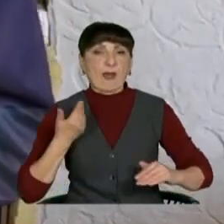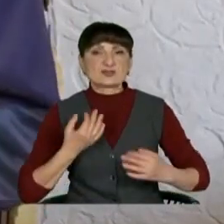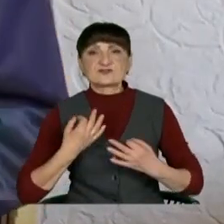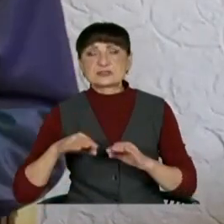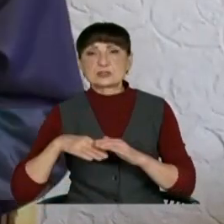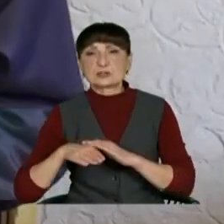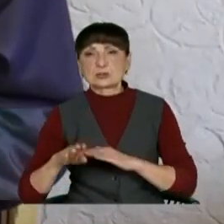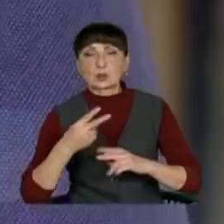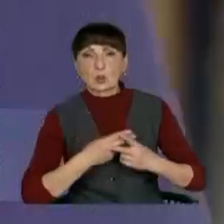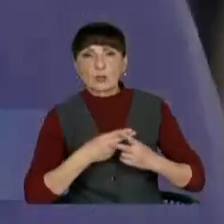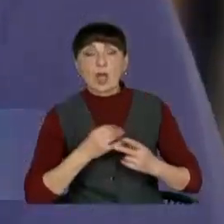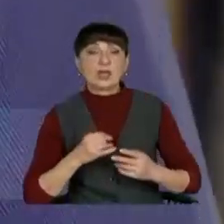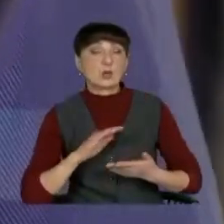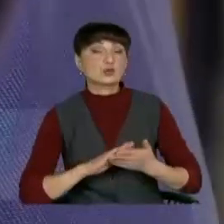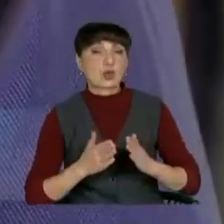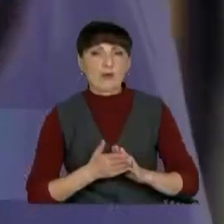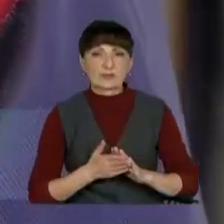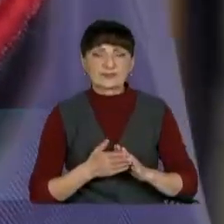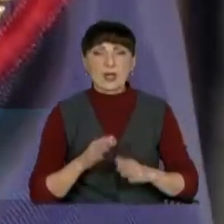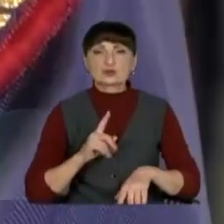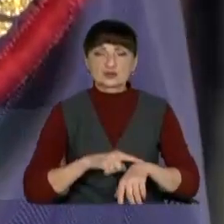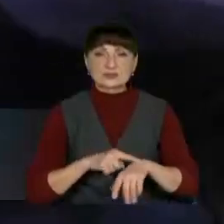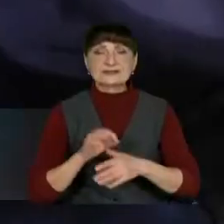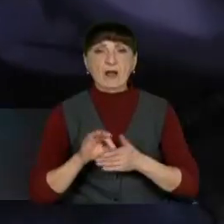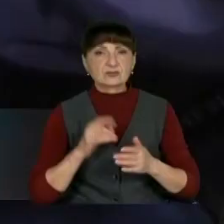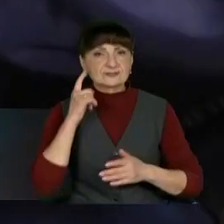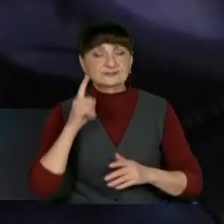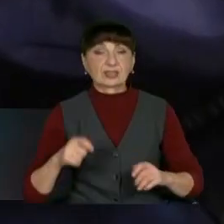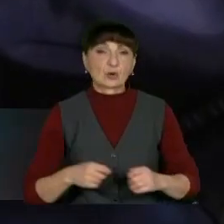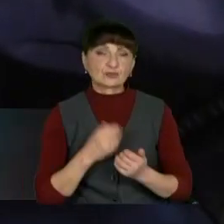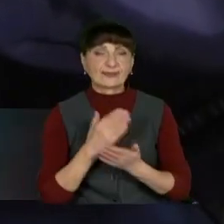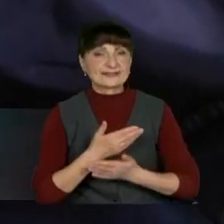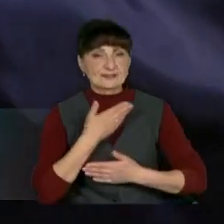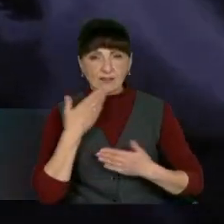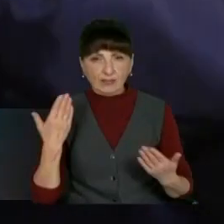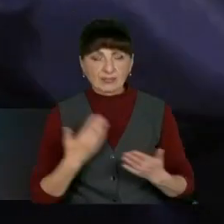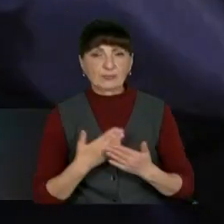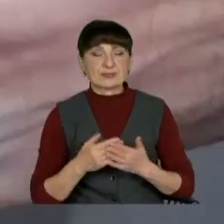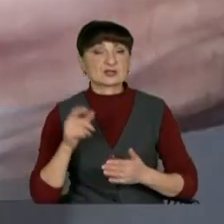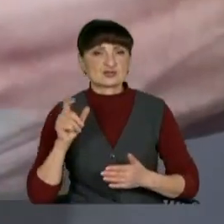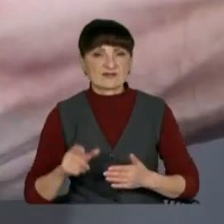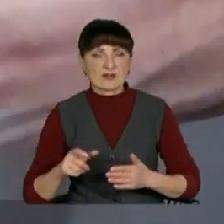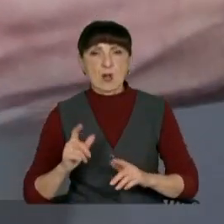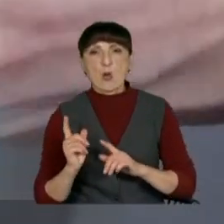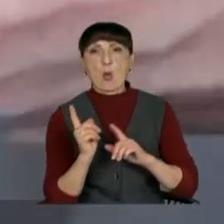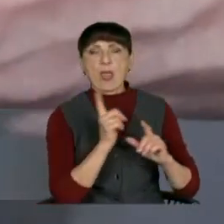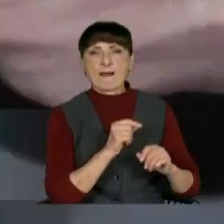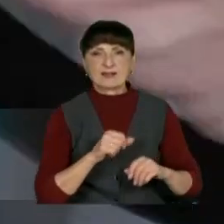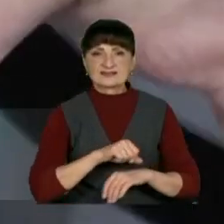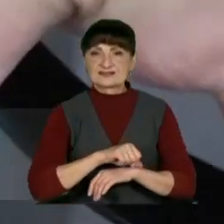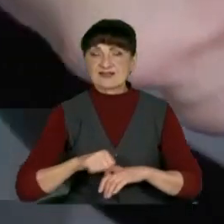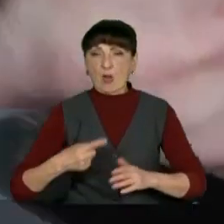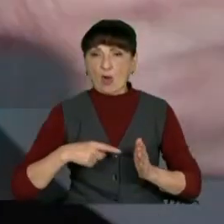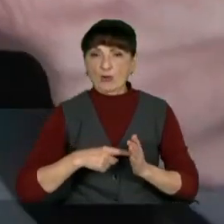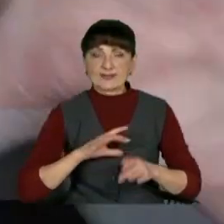отбывают наказание условно. Устройство будет сразу сигнализировать о нарушениях, если, к примеру, подотчетный выехал за пределы города, снял